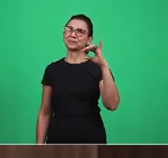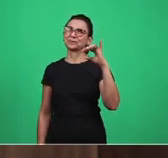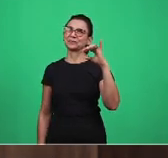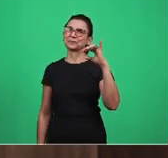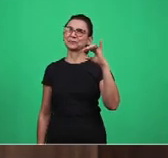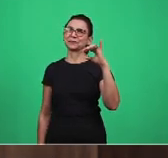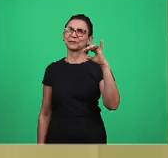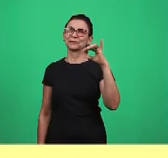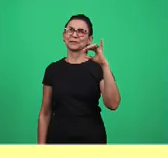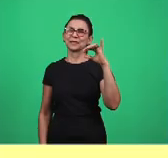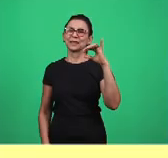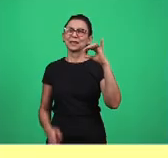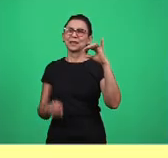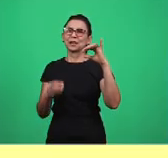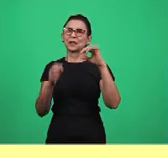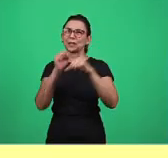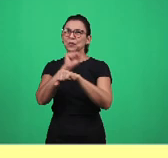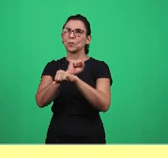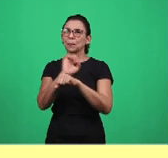troisième et quatrième temps.